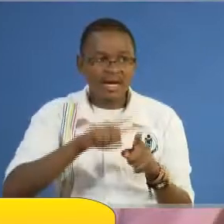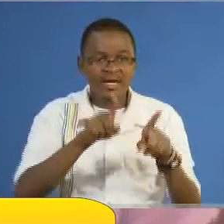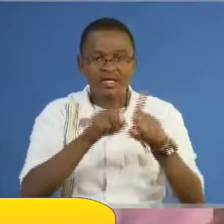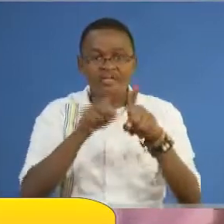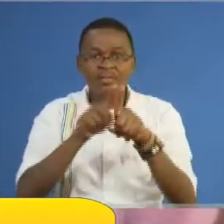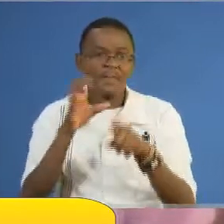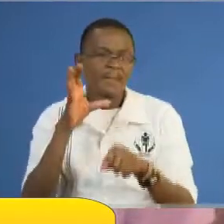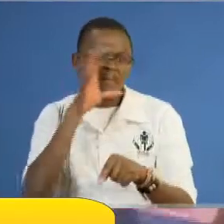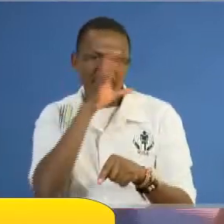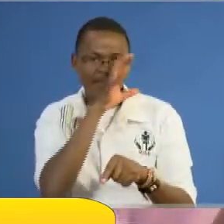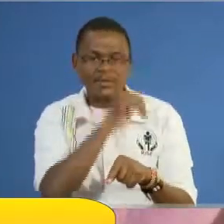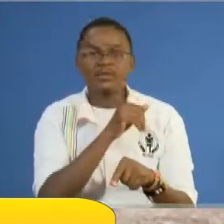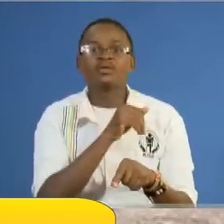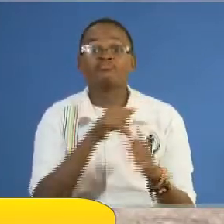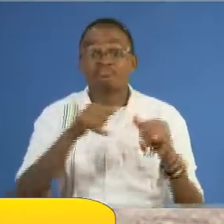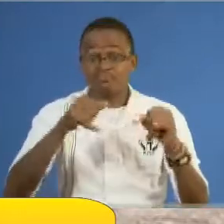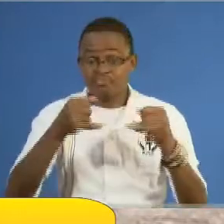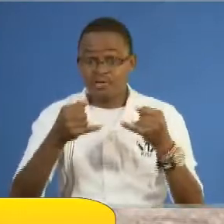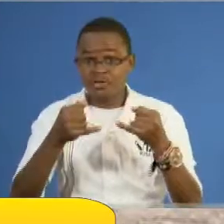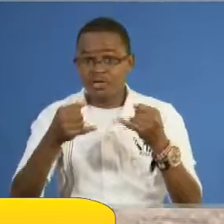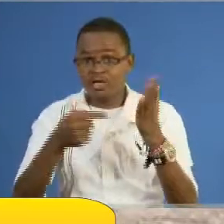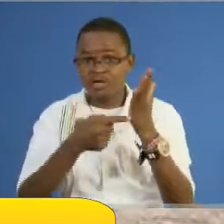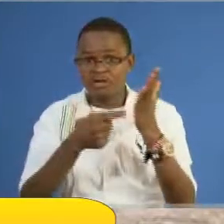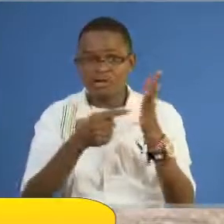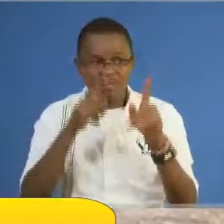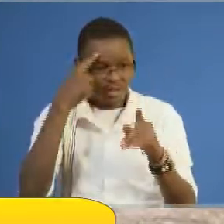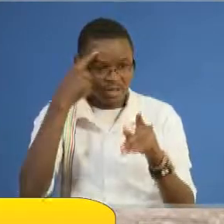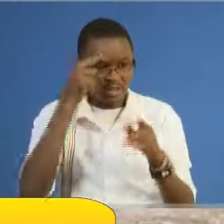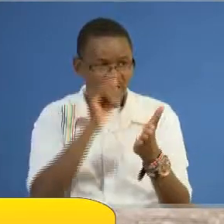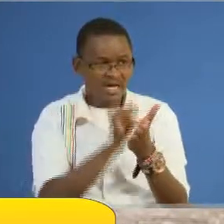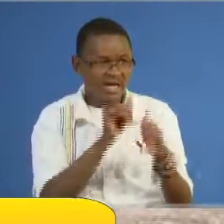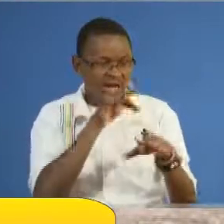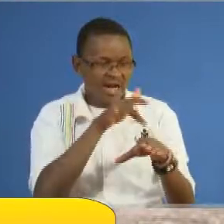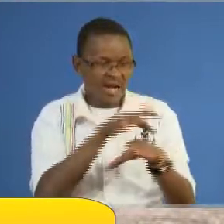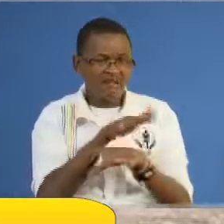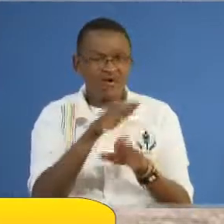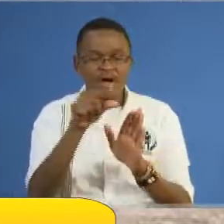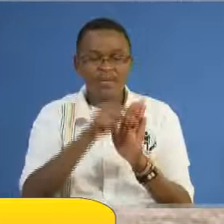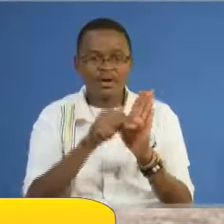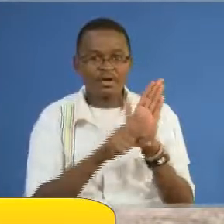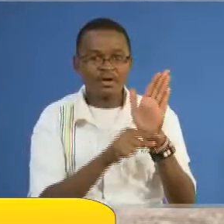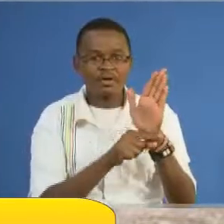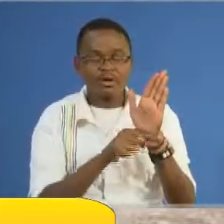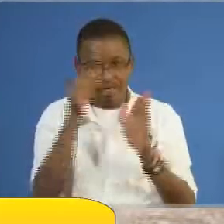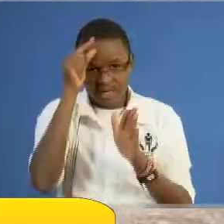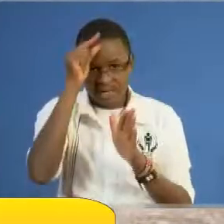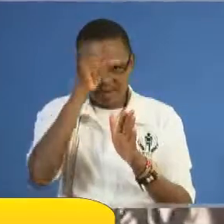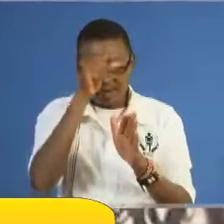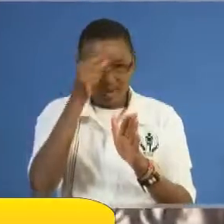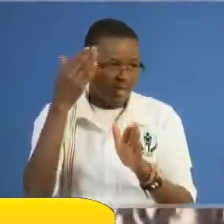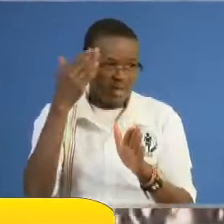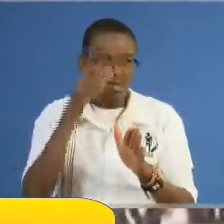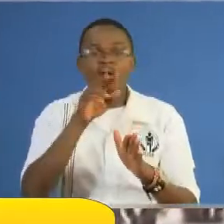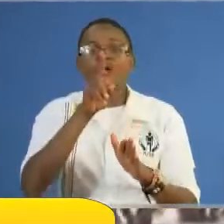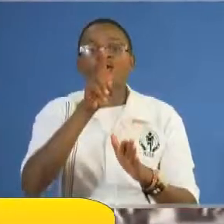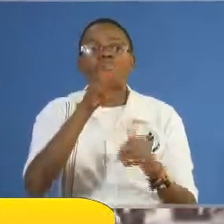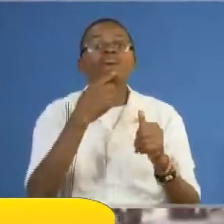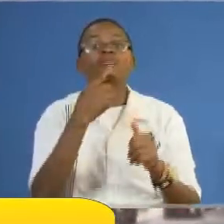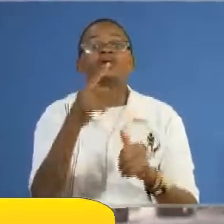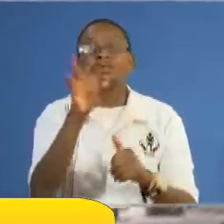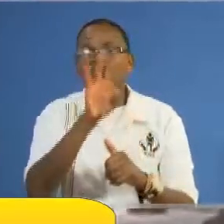kwamba ukosefu wa miundombinu imekuwa changamoto kuu inayoathiri ajenda ya serikali ya mpito ya